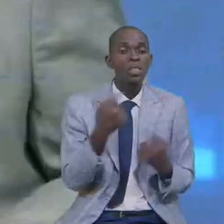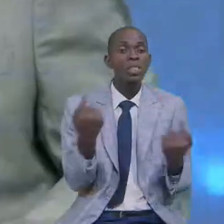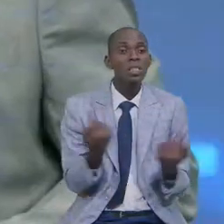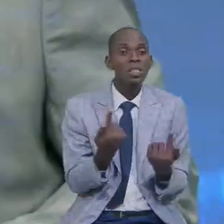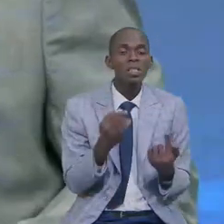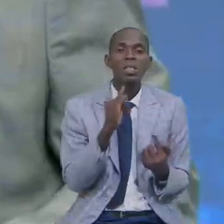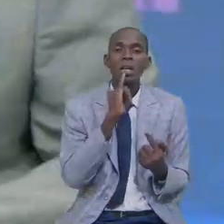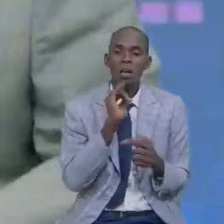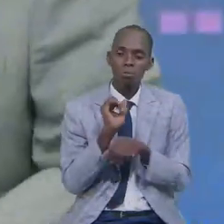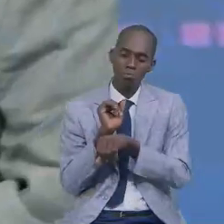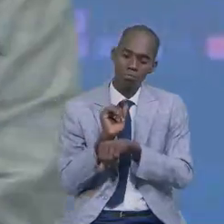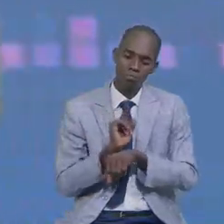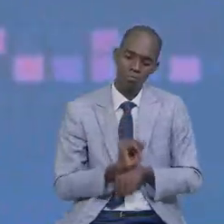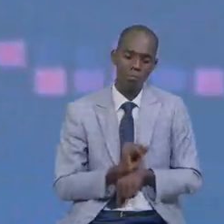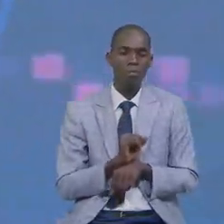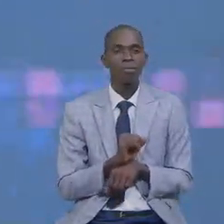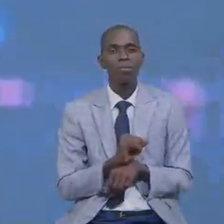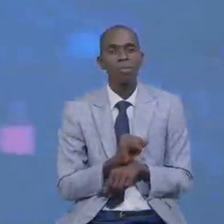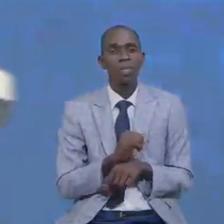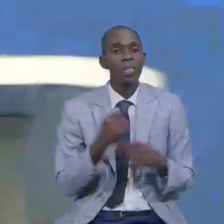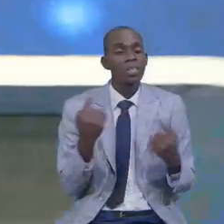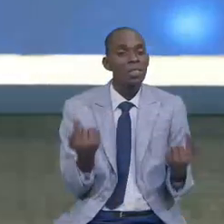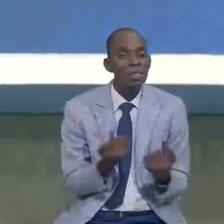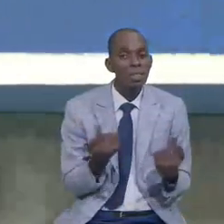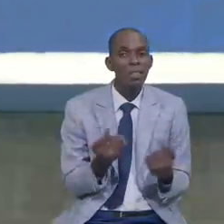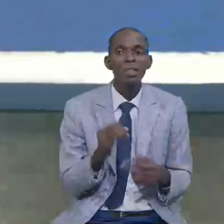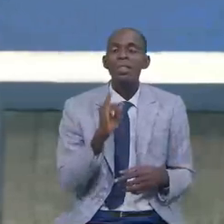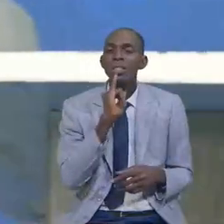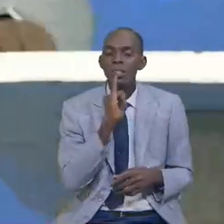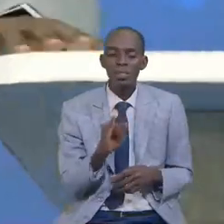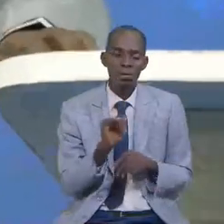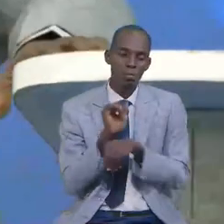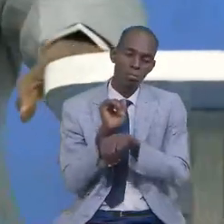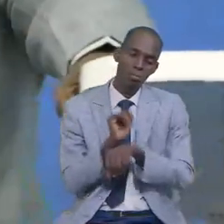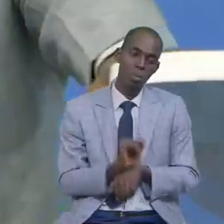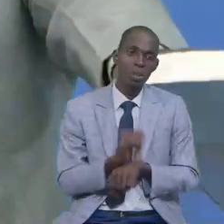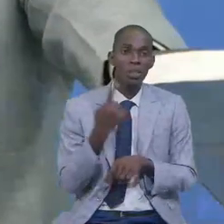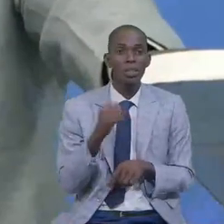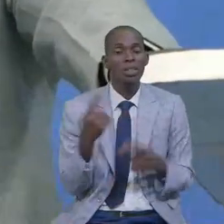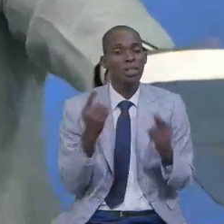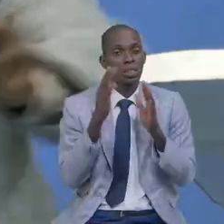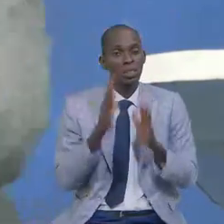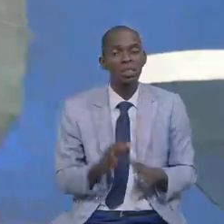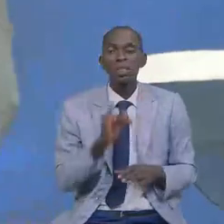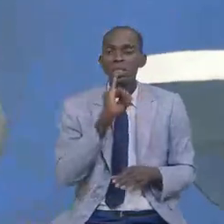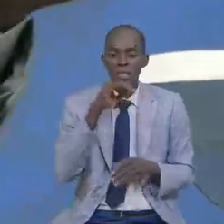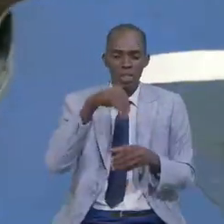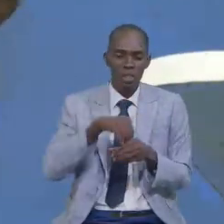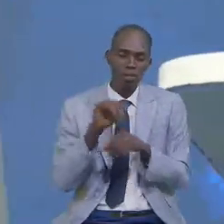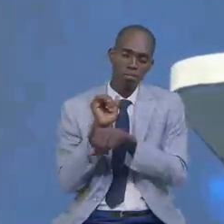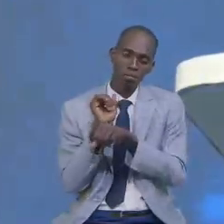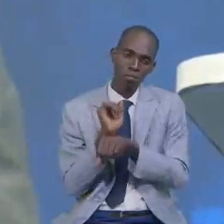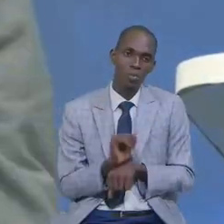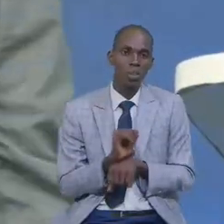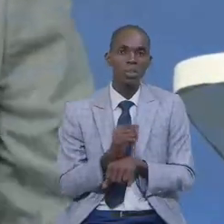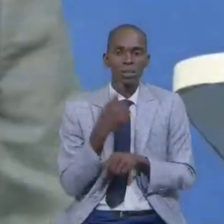un lien. Le péché est une servitude. Le pécheur est en servitude. Les